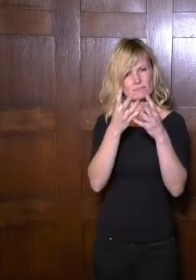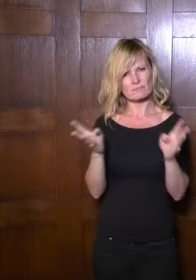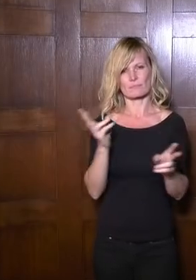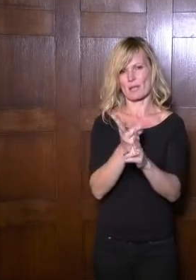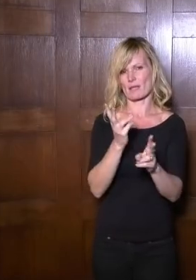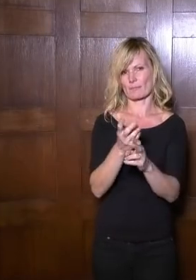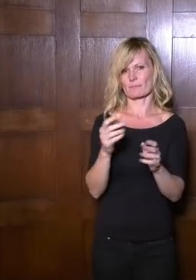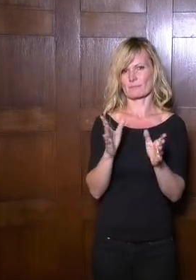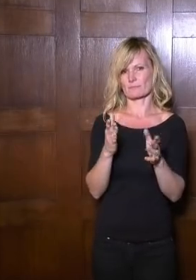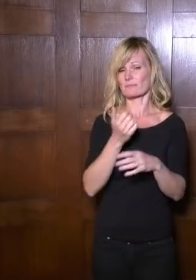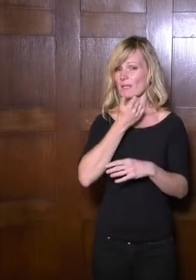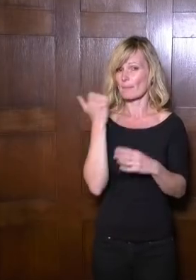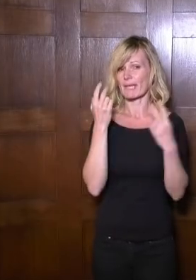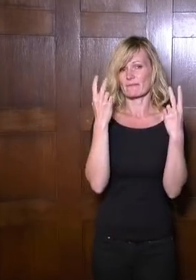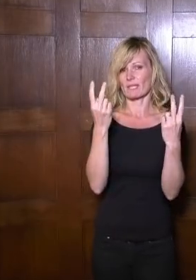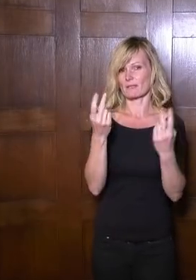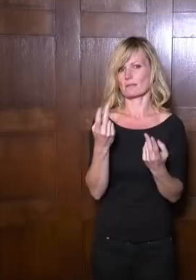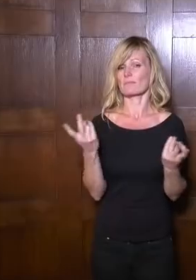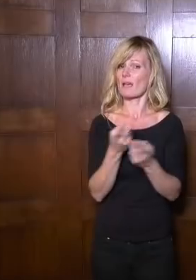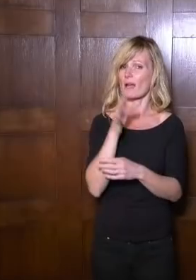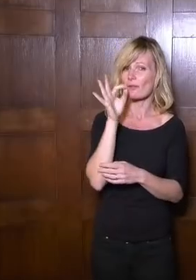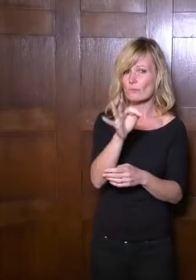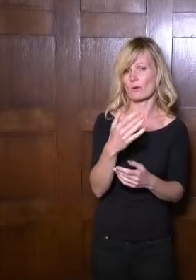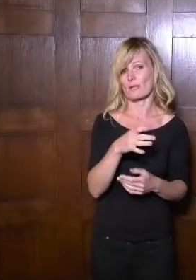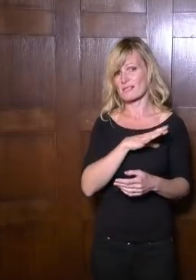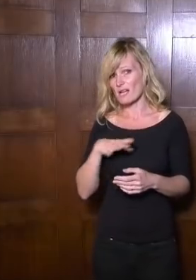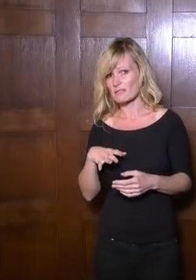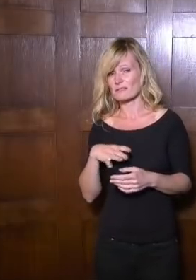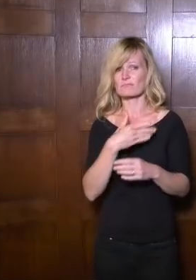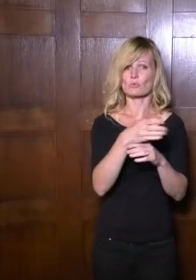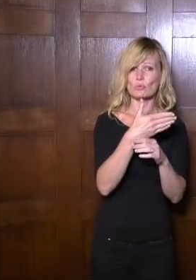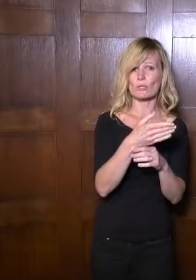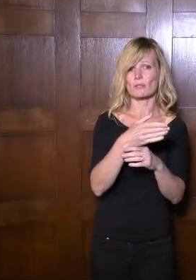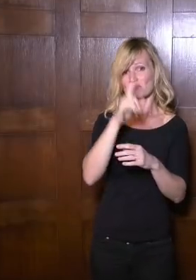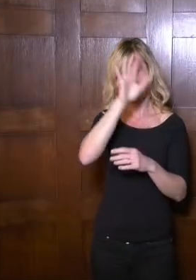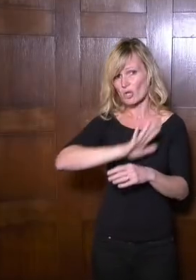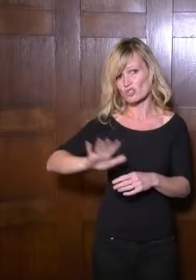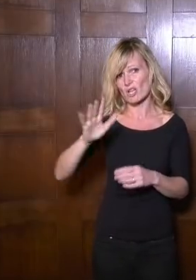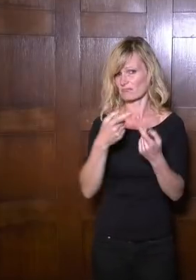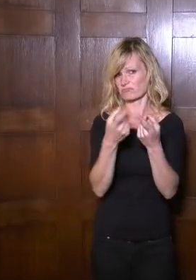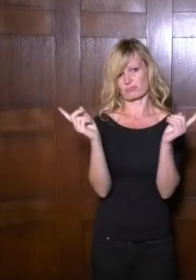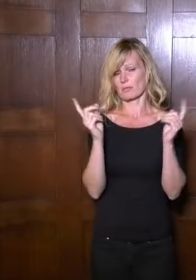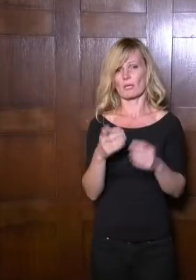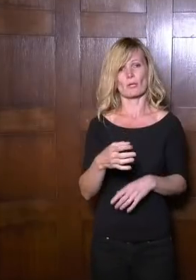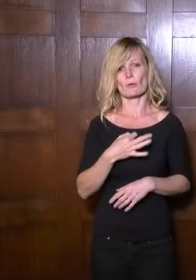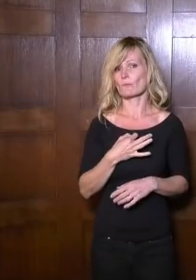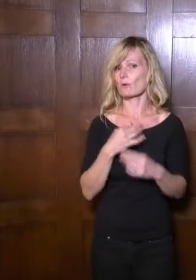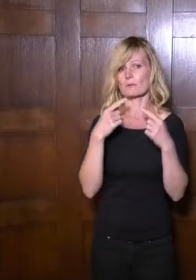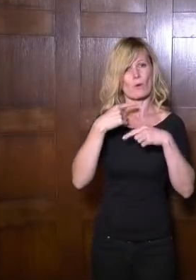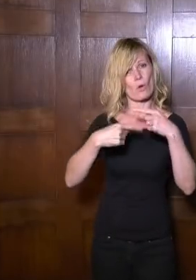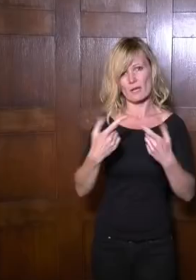Gemeinwichtiges, egal für wen ich jetzt spreche, ob für Sachsen oder für Thüringen oder für ganz Deutschland. Das spielt für mich jetzt momentan keine